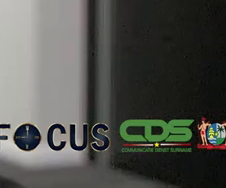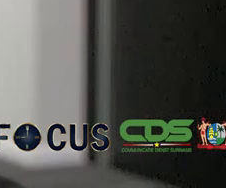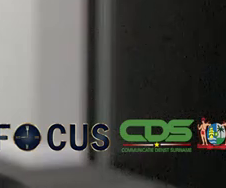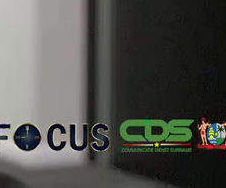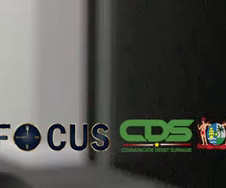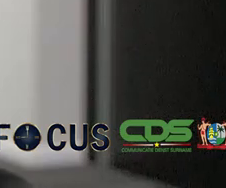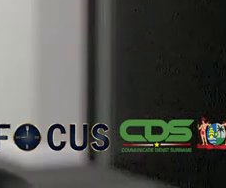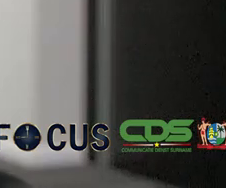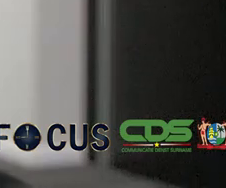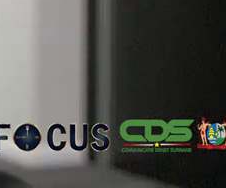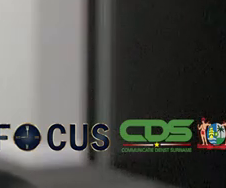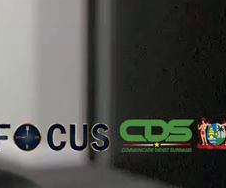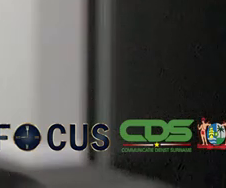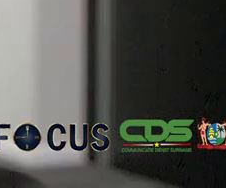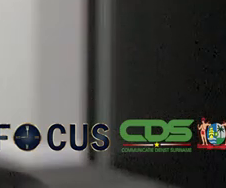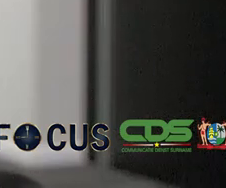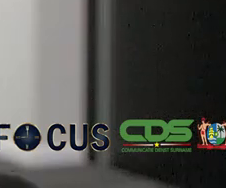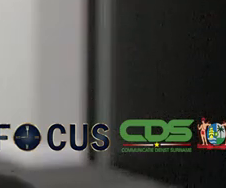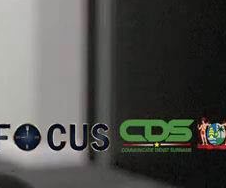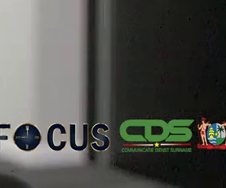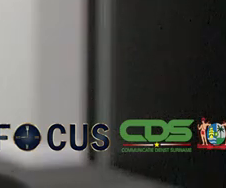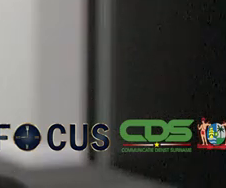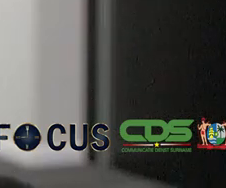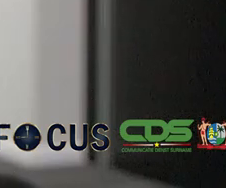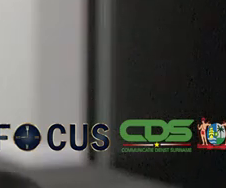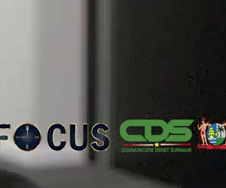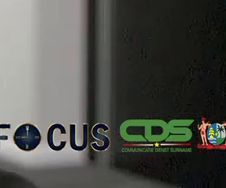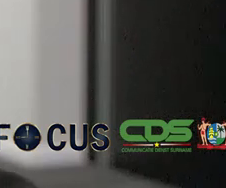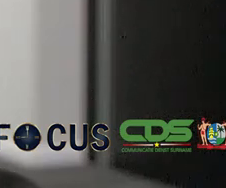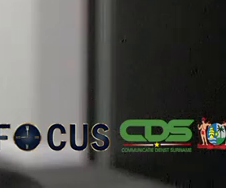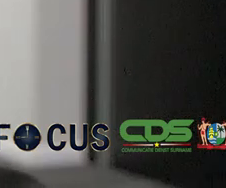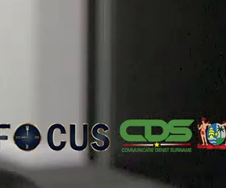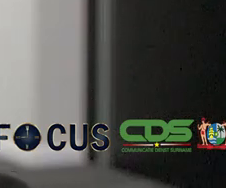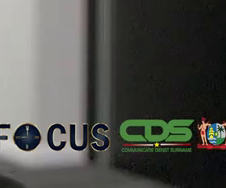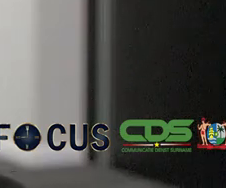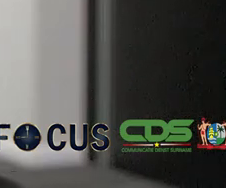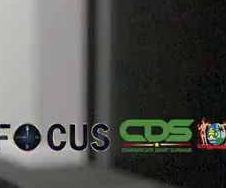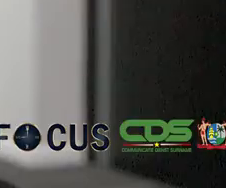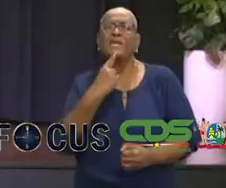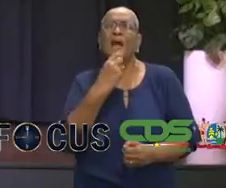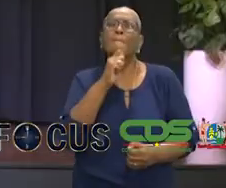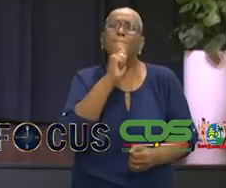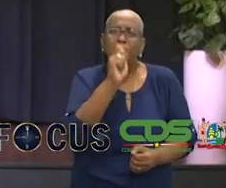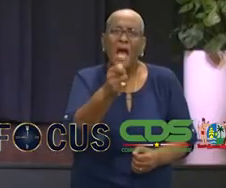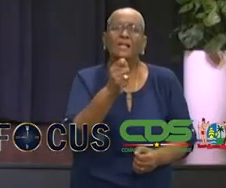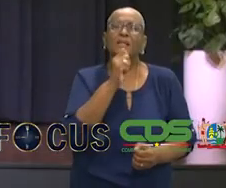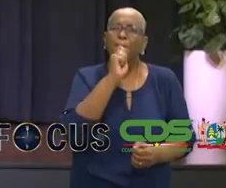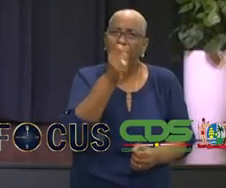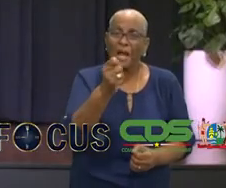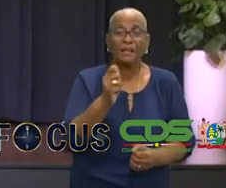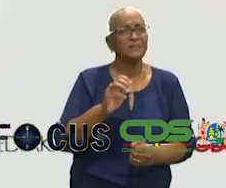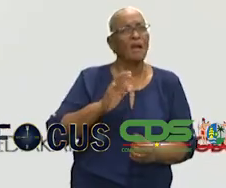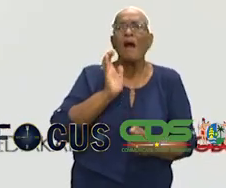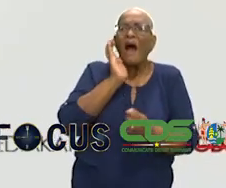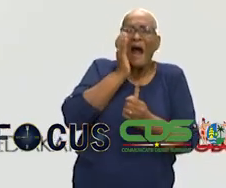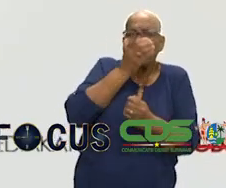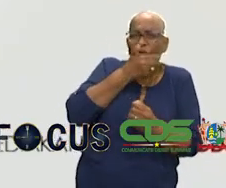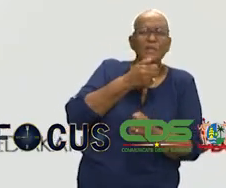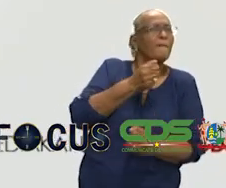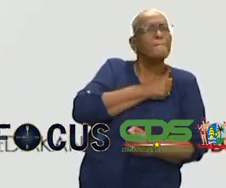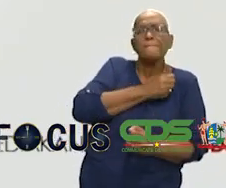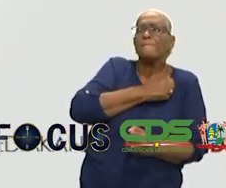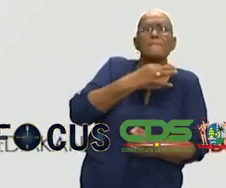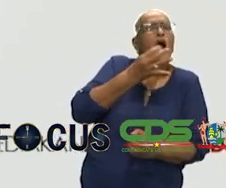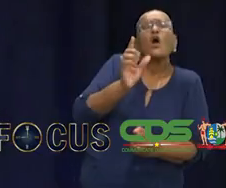aanwezig is, dat ondanks het feit dat je geen beltegoed zou hebben, je ook je melding zou kunnen plaatsen. Dat streven is in